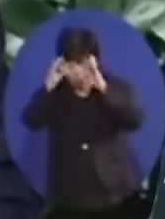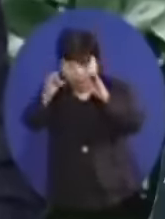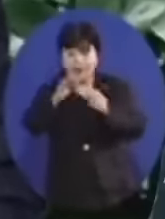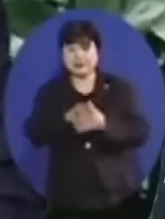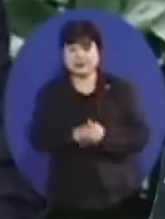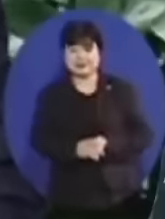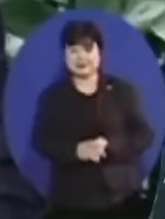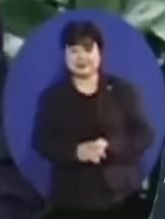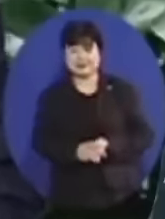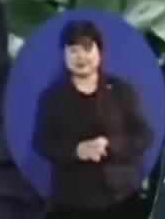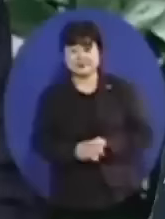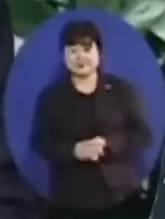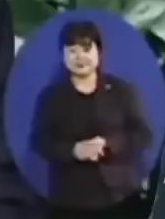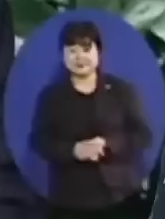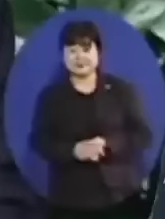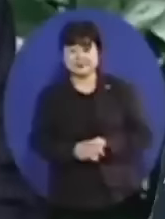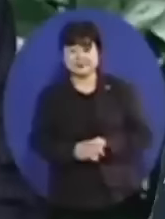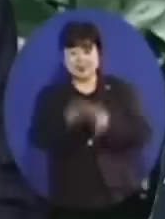것입니다.